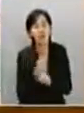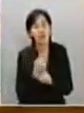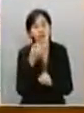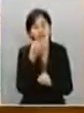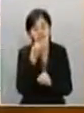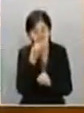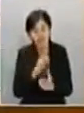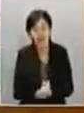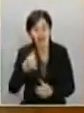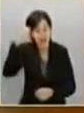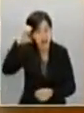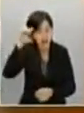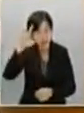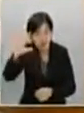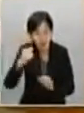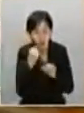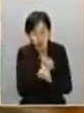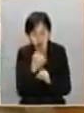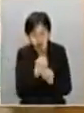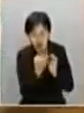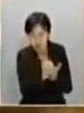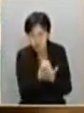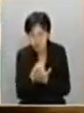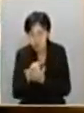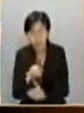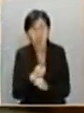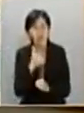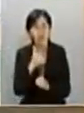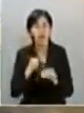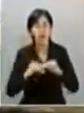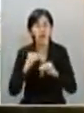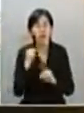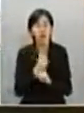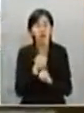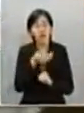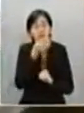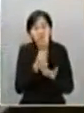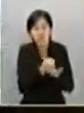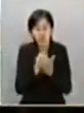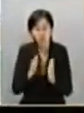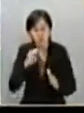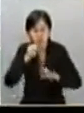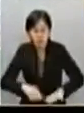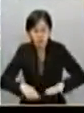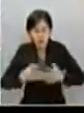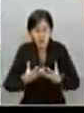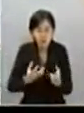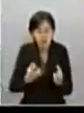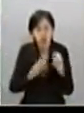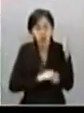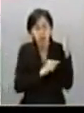สั้น5วันนะครับก็สามารถทำได้เป็นหนึ่งในโครงการช่วยเหลือฟื้นฟูเยียวยาผู้ได้รับผลกระทบจากอุทกภัยในพื้นที่ภาค